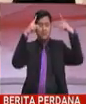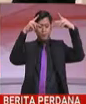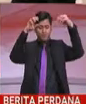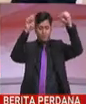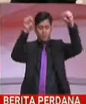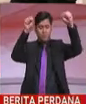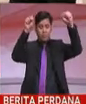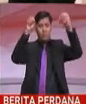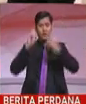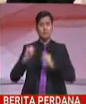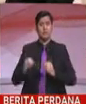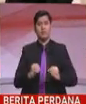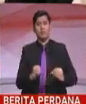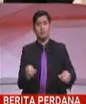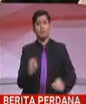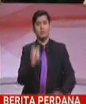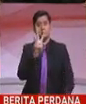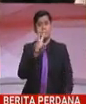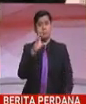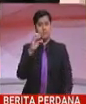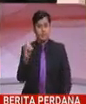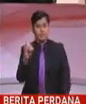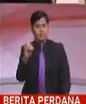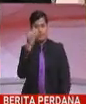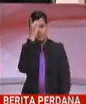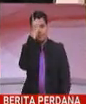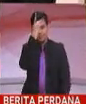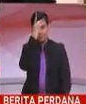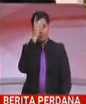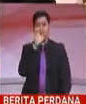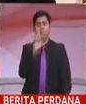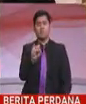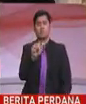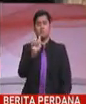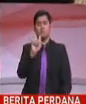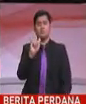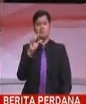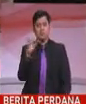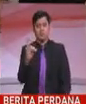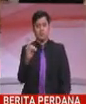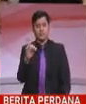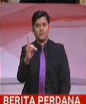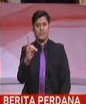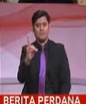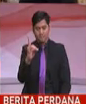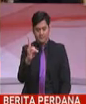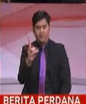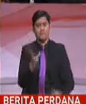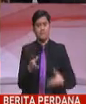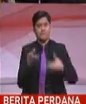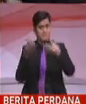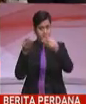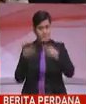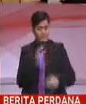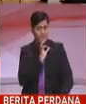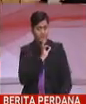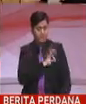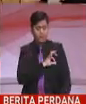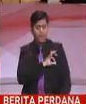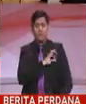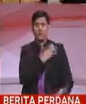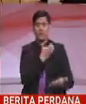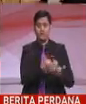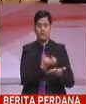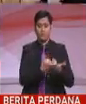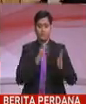Kumpulan Operasi Western Digital Malaysia, Datuk Dr. Syed Hussein Al-Junid. Selain memberi manfaat kepada ekonomi negara,